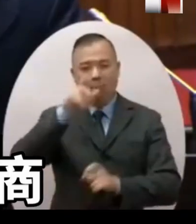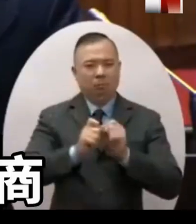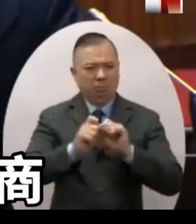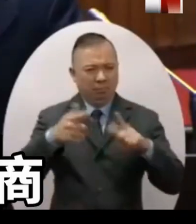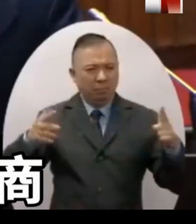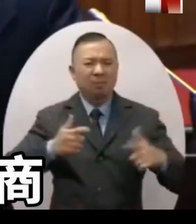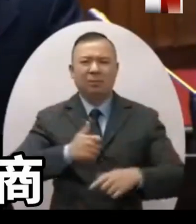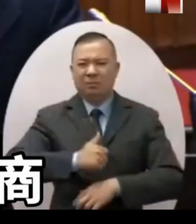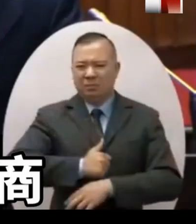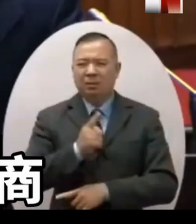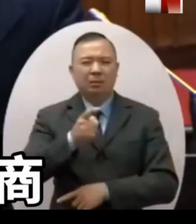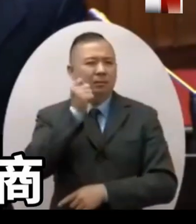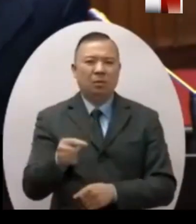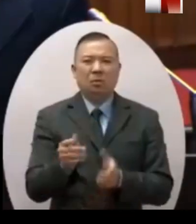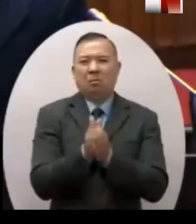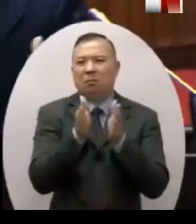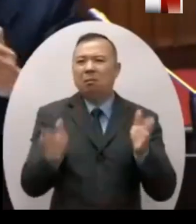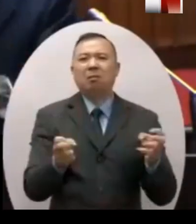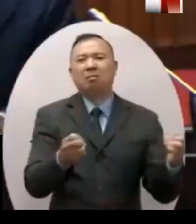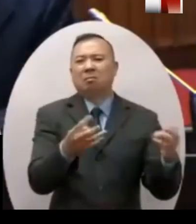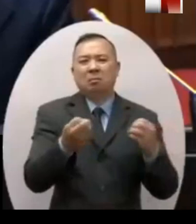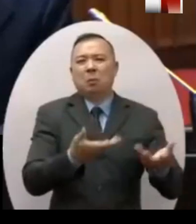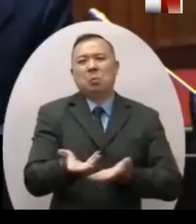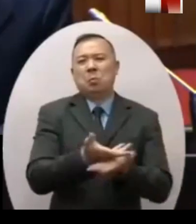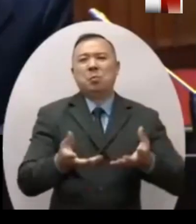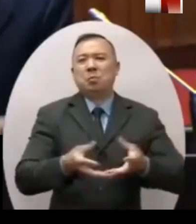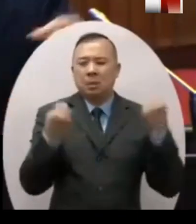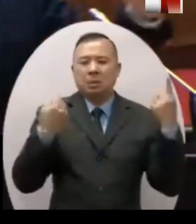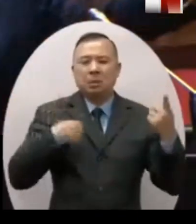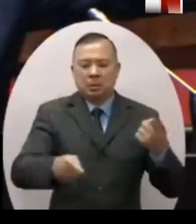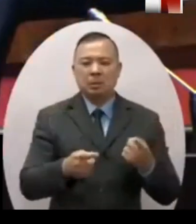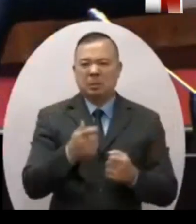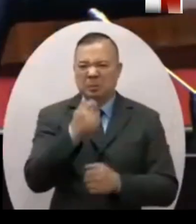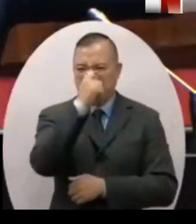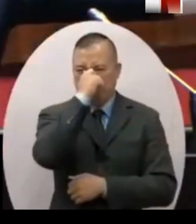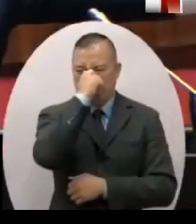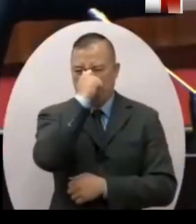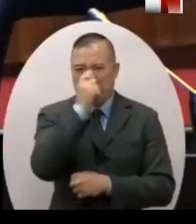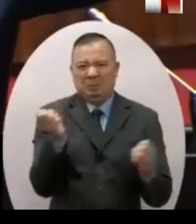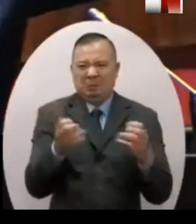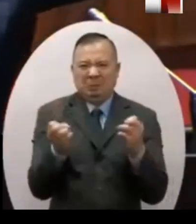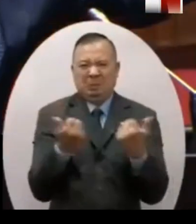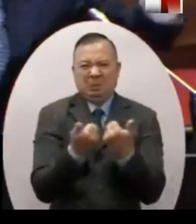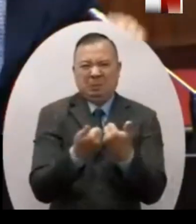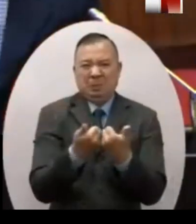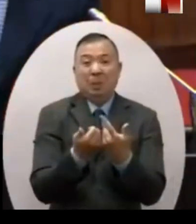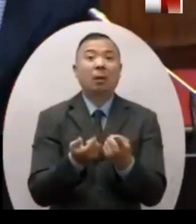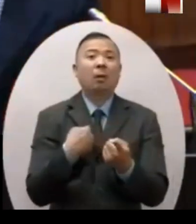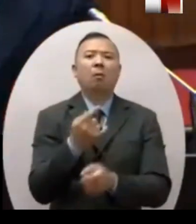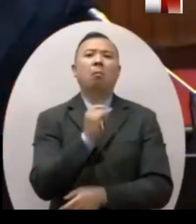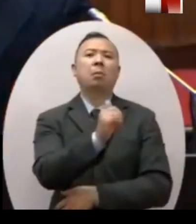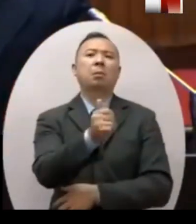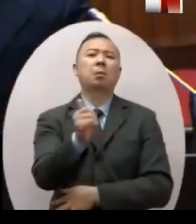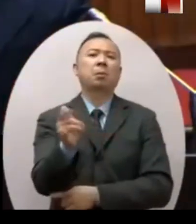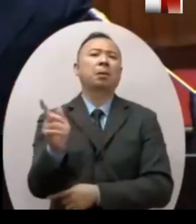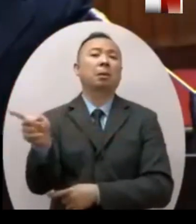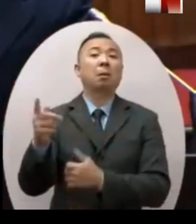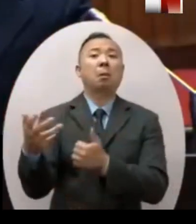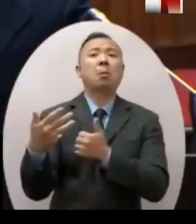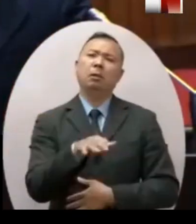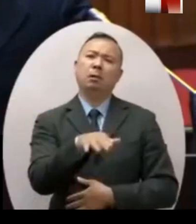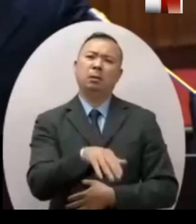要那一个月的朝野协商。密集协商，我到哪里去啊？我去个多位，让侬开门